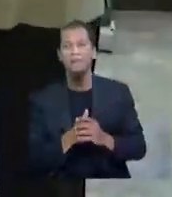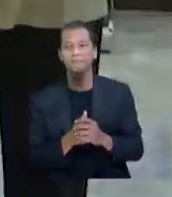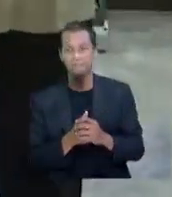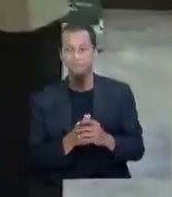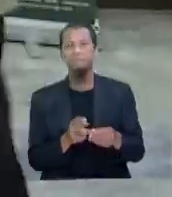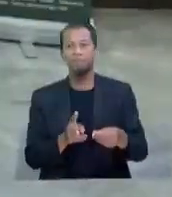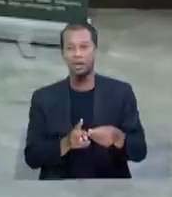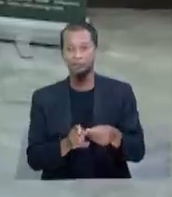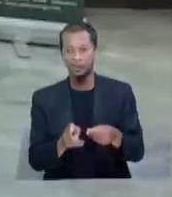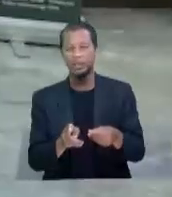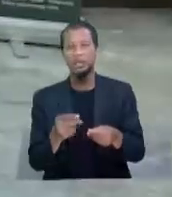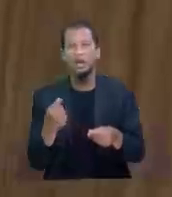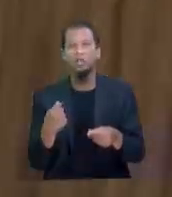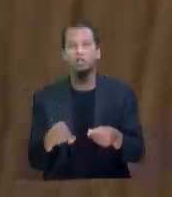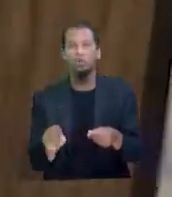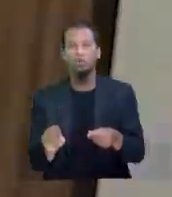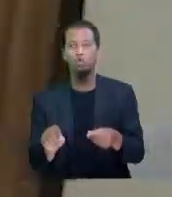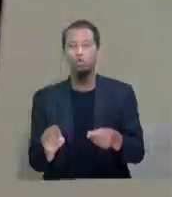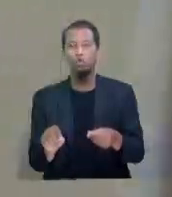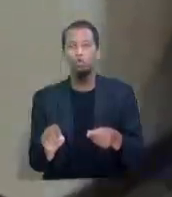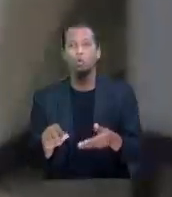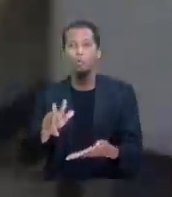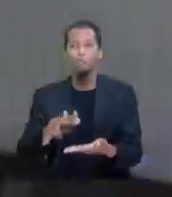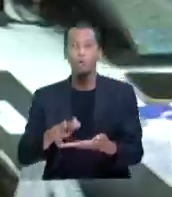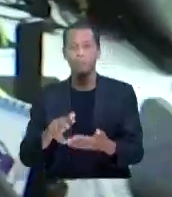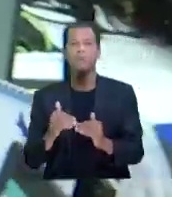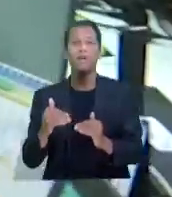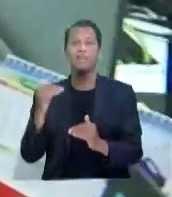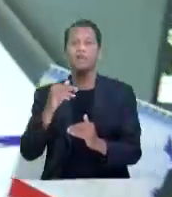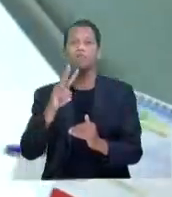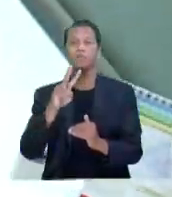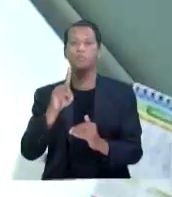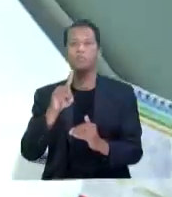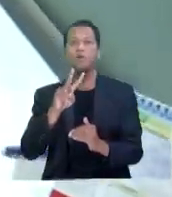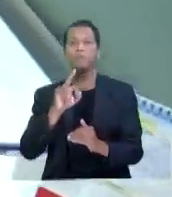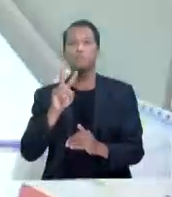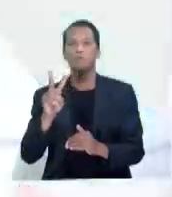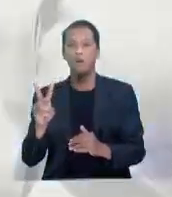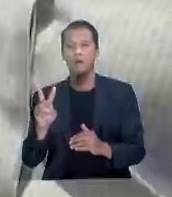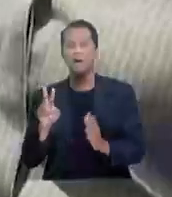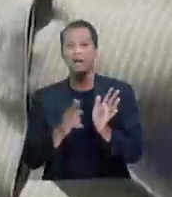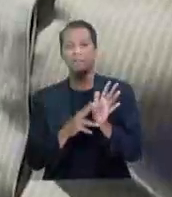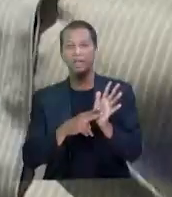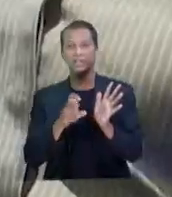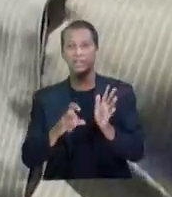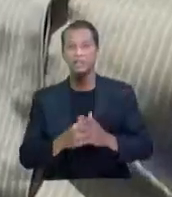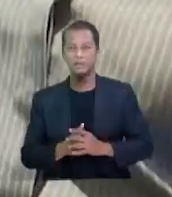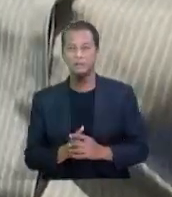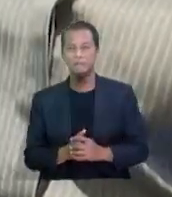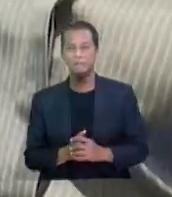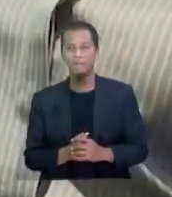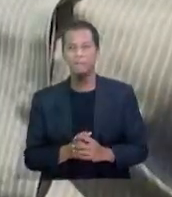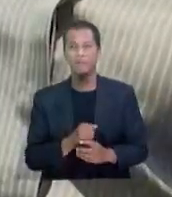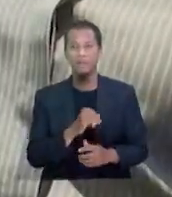MNC Energy Investment TBK di lantai 21 dan 22 MNC Tower Jakarta Pusat. IATA harus mampu